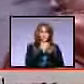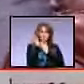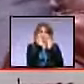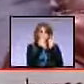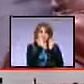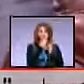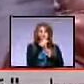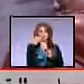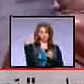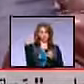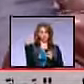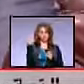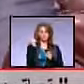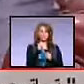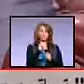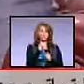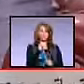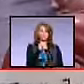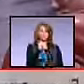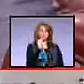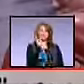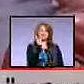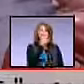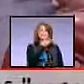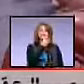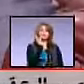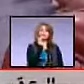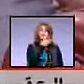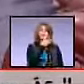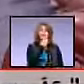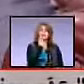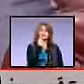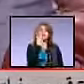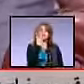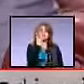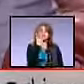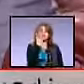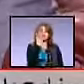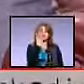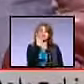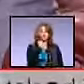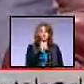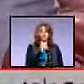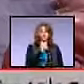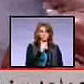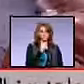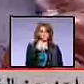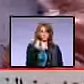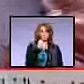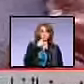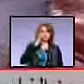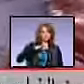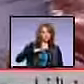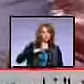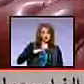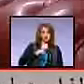نخش المدرسة. 4 سنين بتعمل فيلم وبعدين طبعا انت مش واعي قوي اكيد، مظبوط، غير بقى المشهد اللطيف